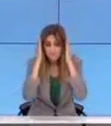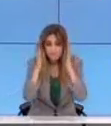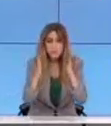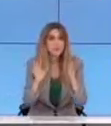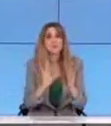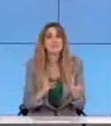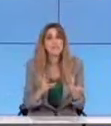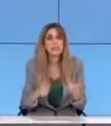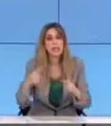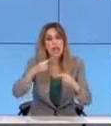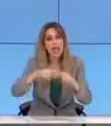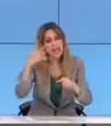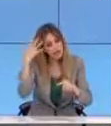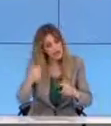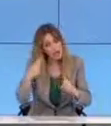της χώρας.